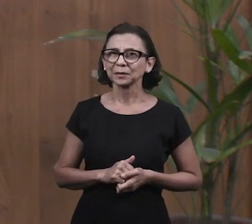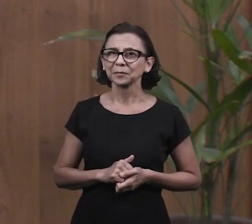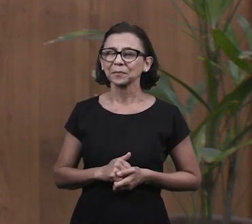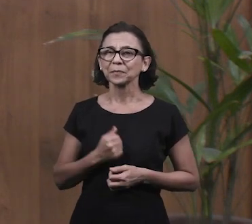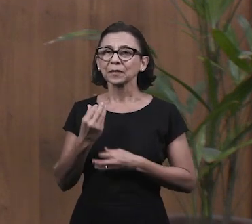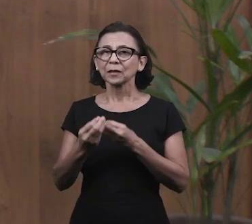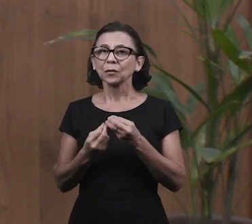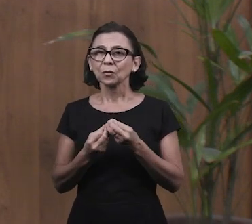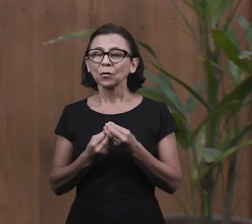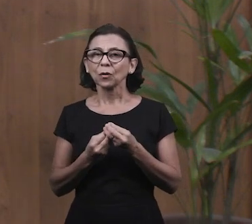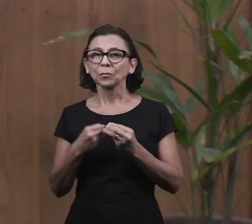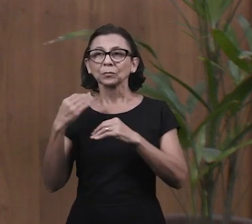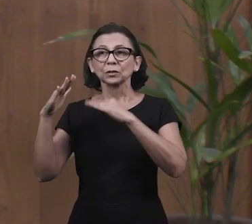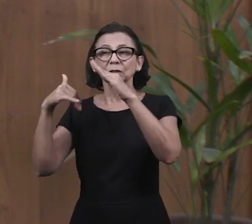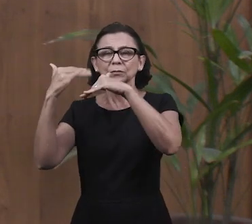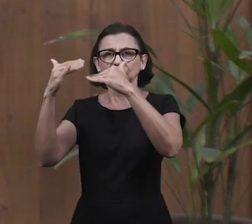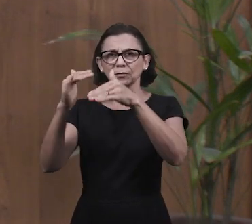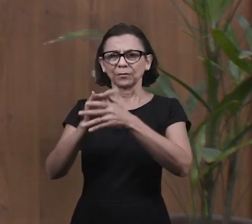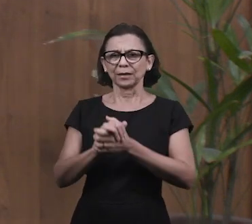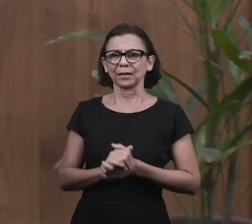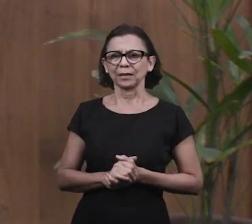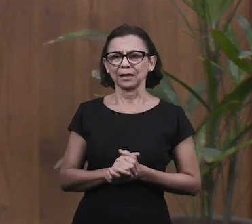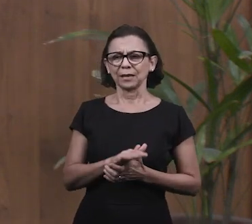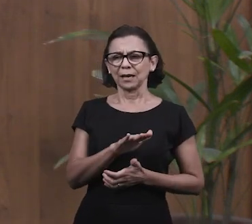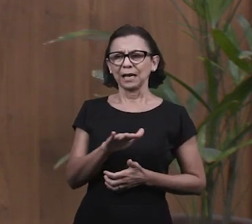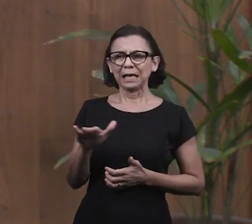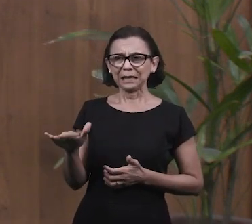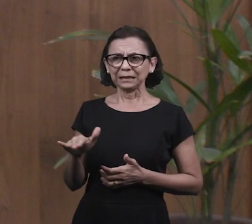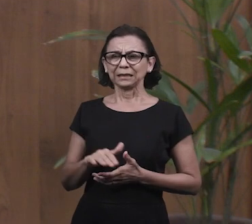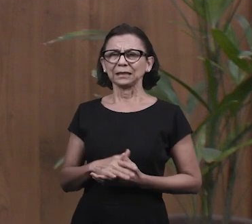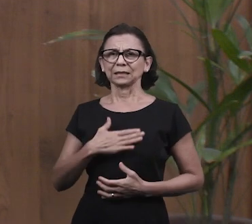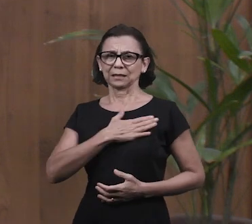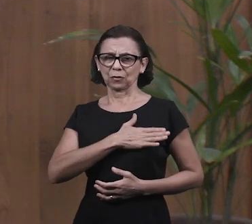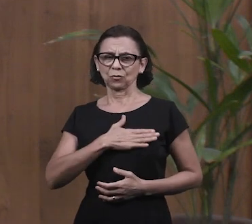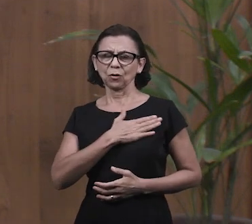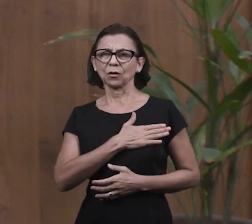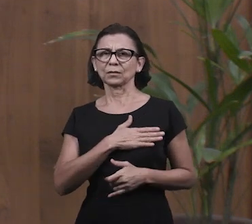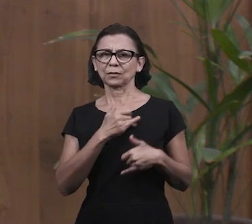lesquelles sont encore en développement ou doivent encore être développées.